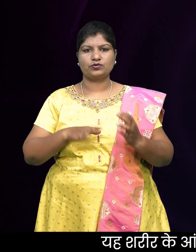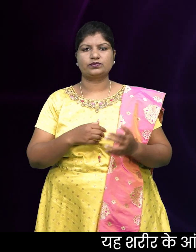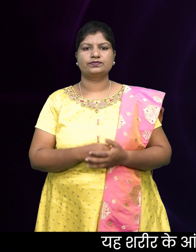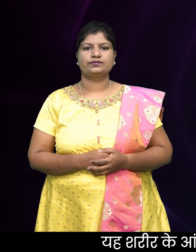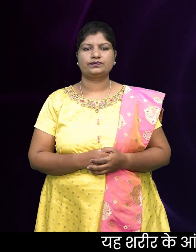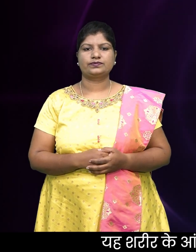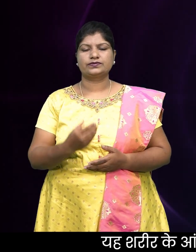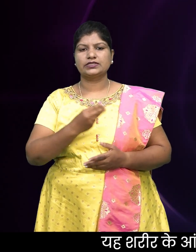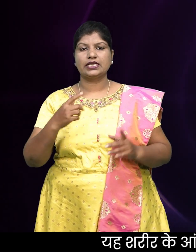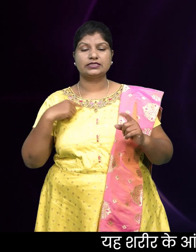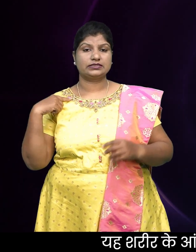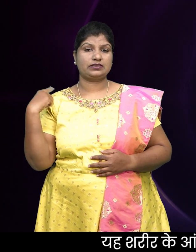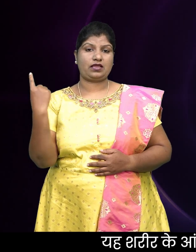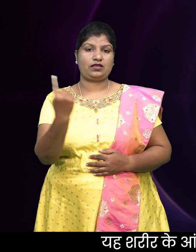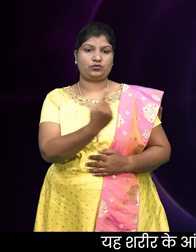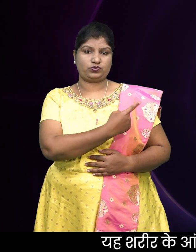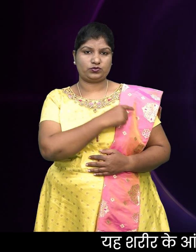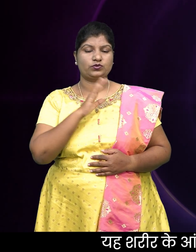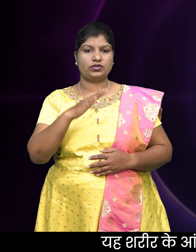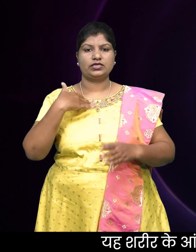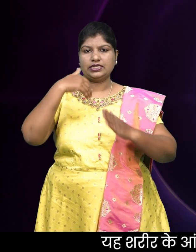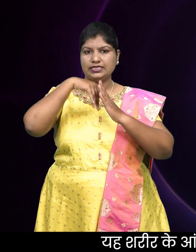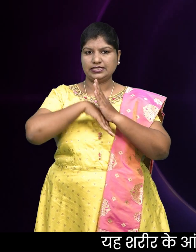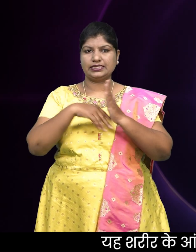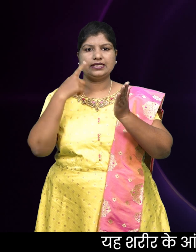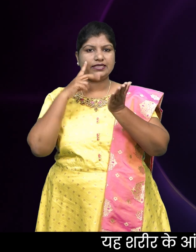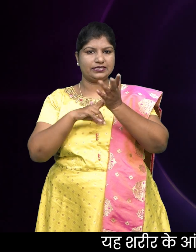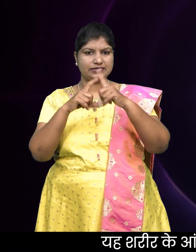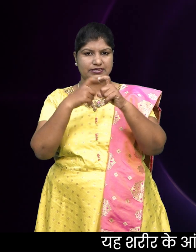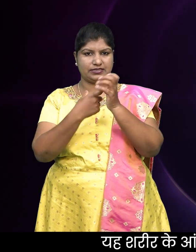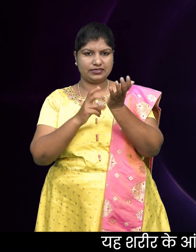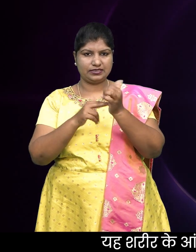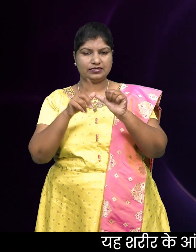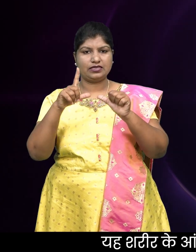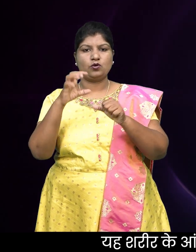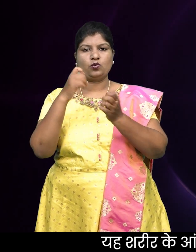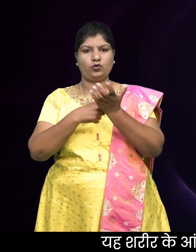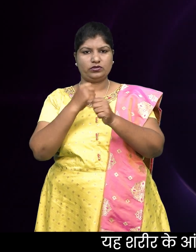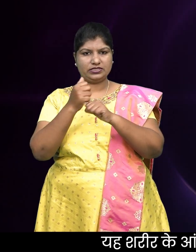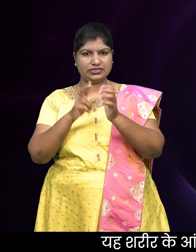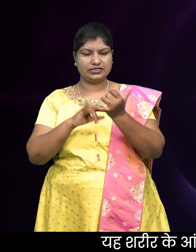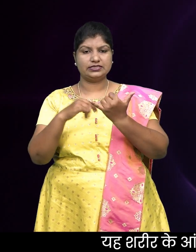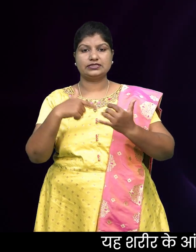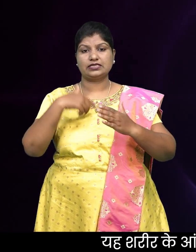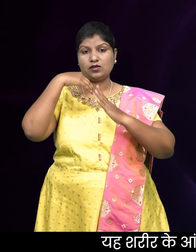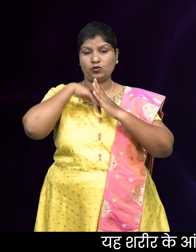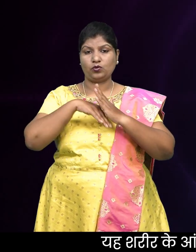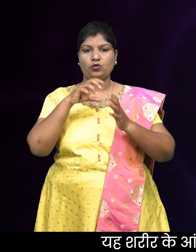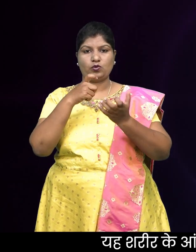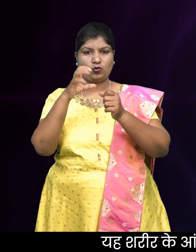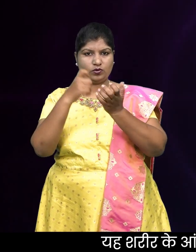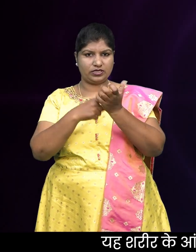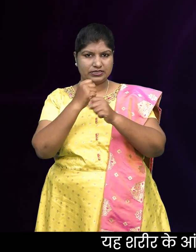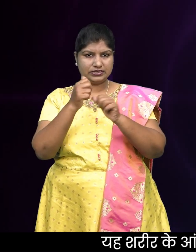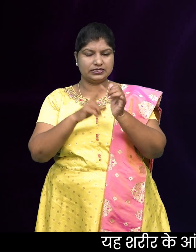2. यह शरीर के आंतरिक अंगों का समर्थन और घेराव करता है।